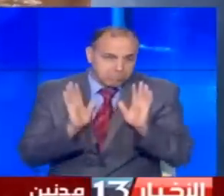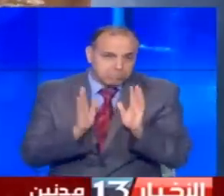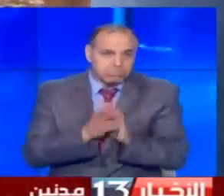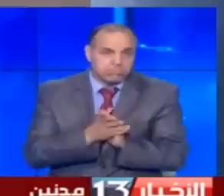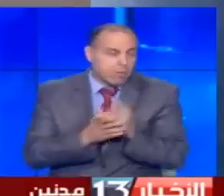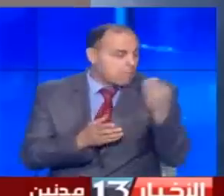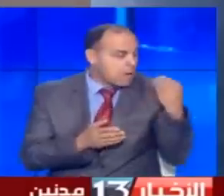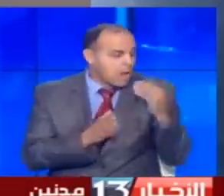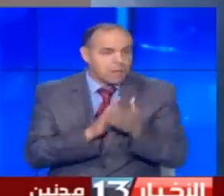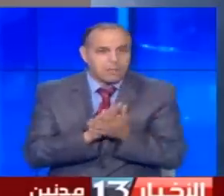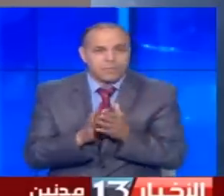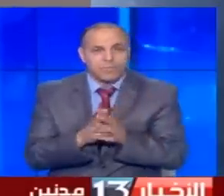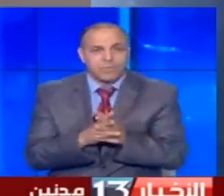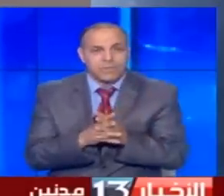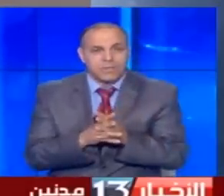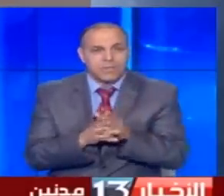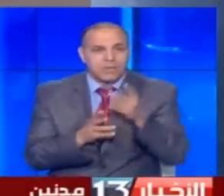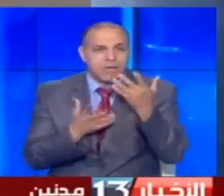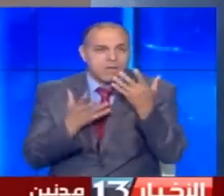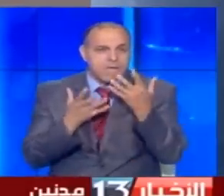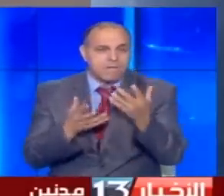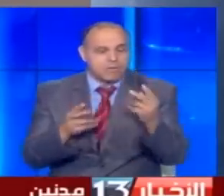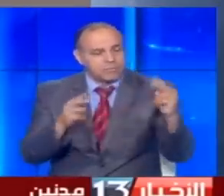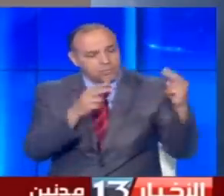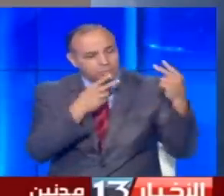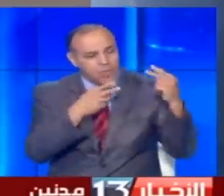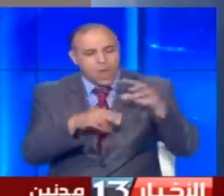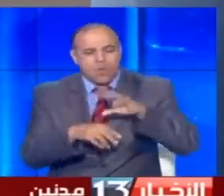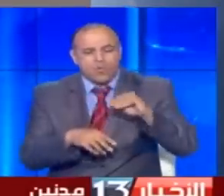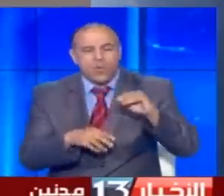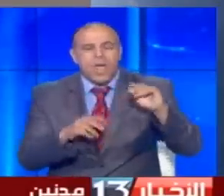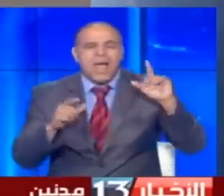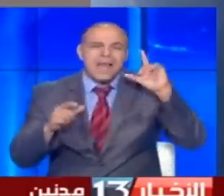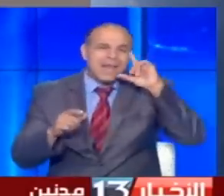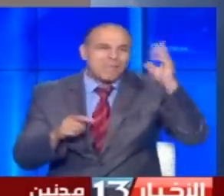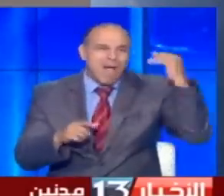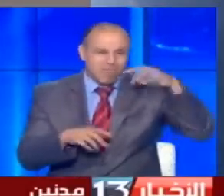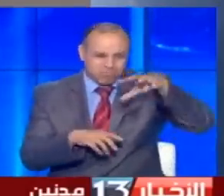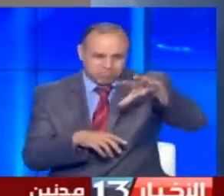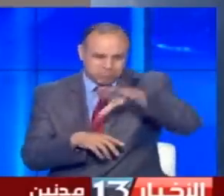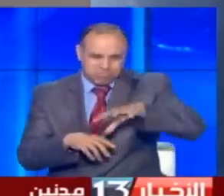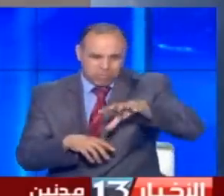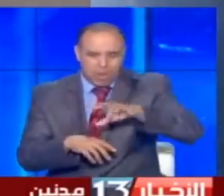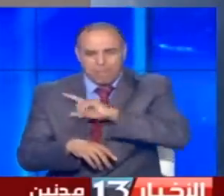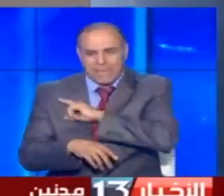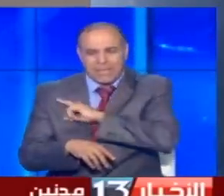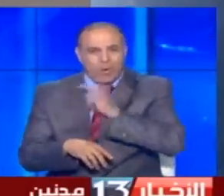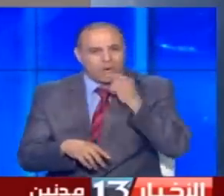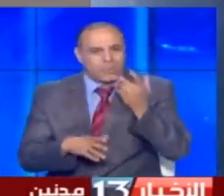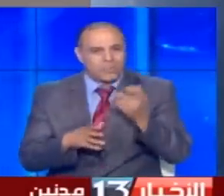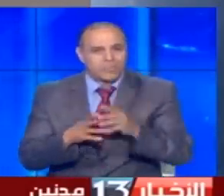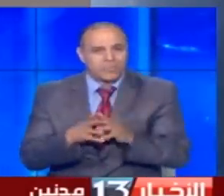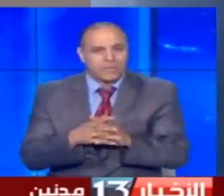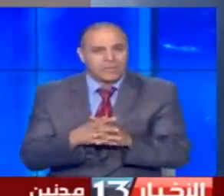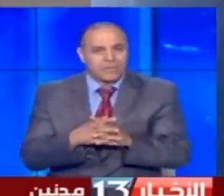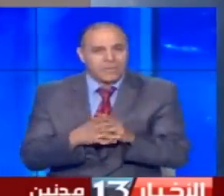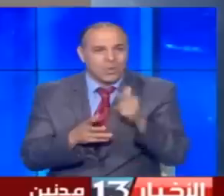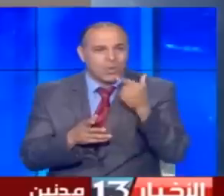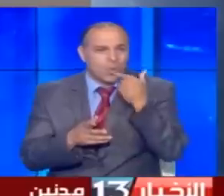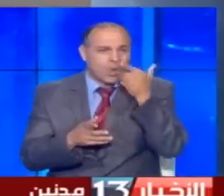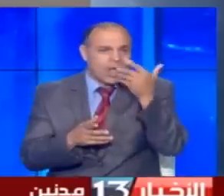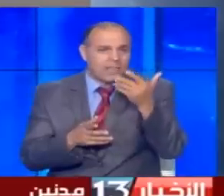ما بين كان يعملوا لنا على السوق البسمه احنا في مدني يتكلمون عليش